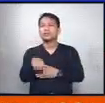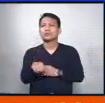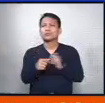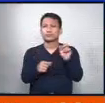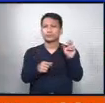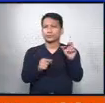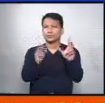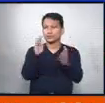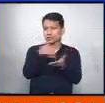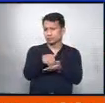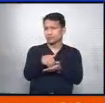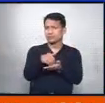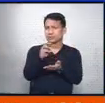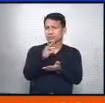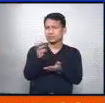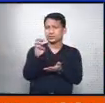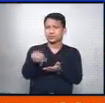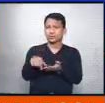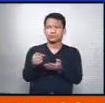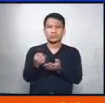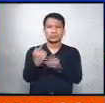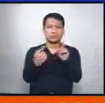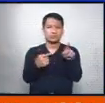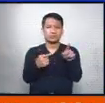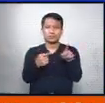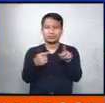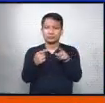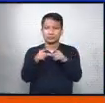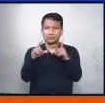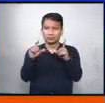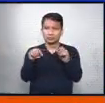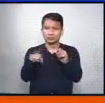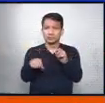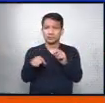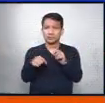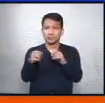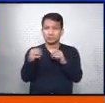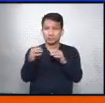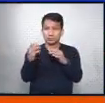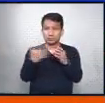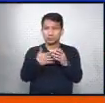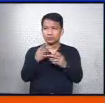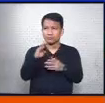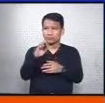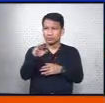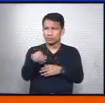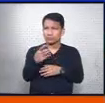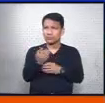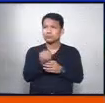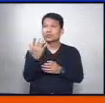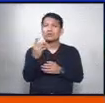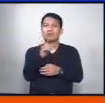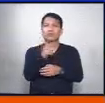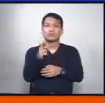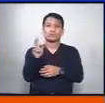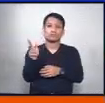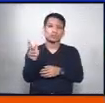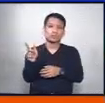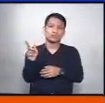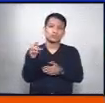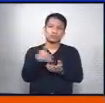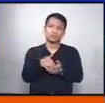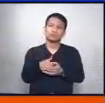na 13,600 pesos at 1 gramo ng pinatuyong dahon ng marijuana na may street value naman na